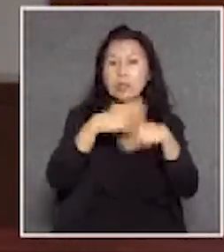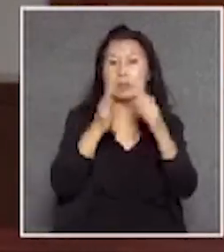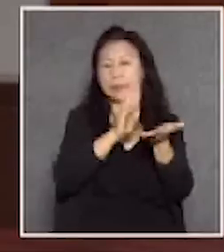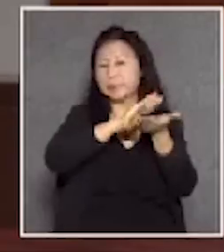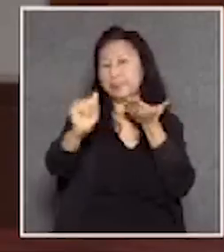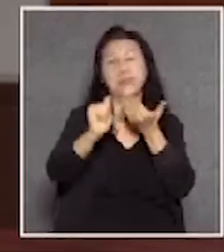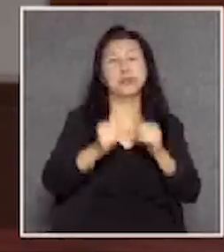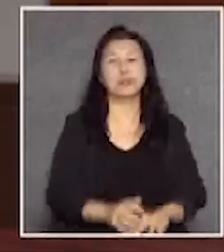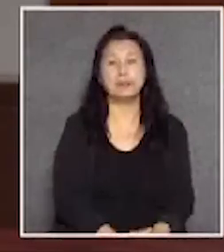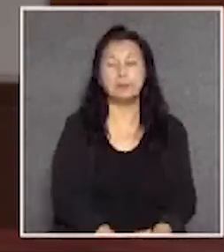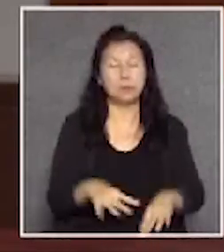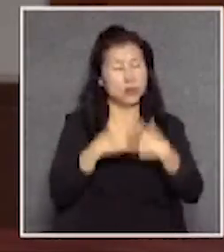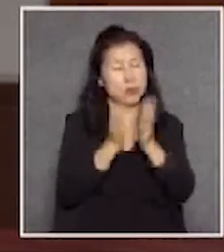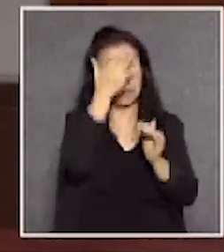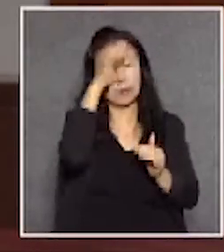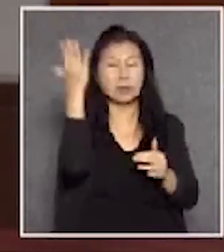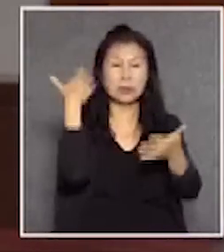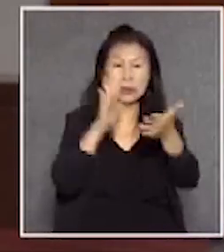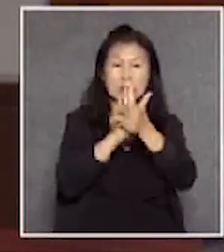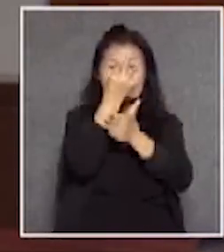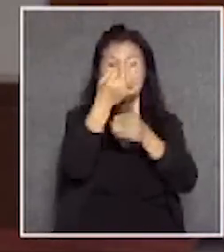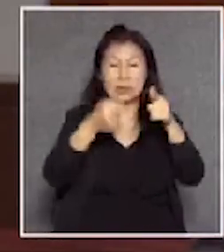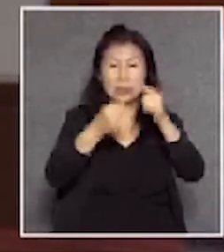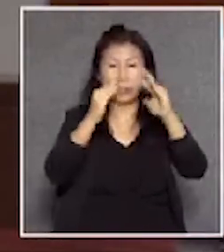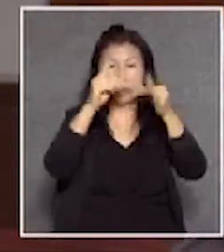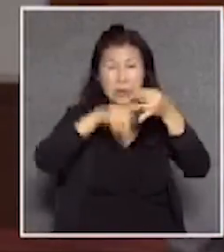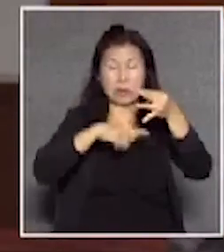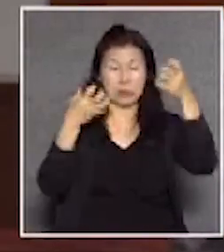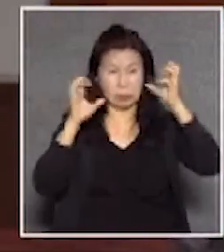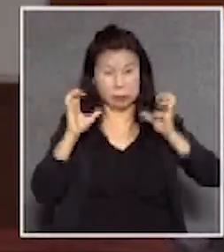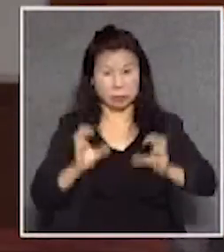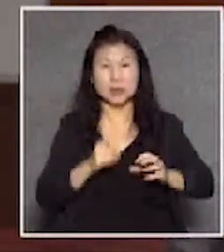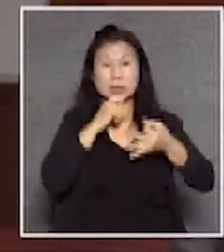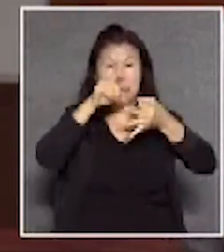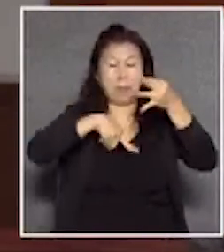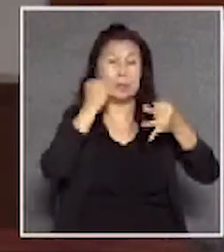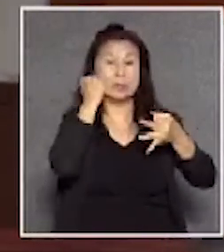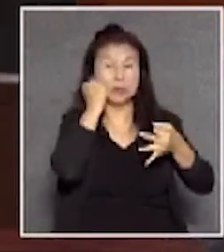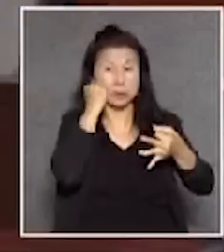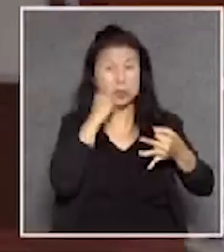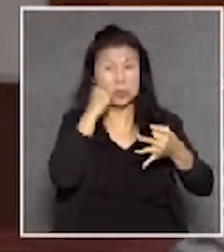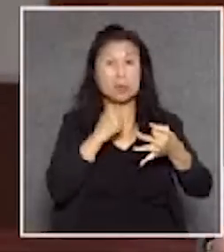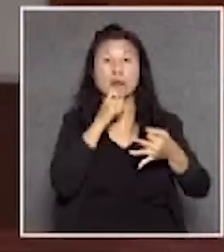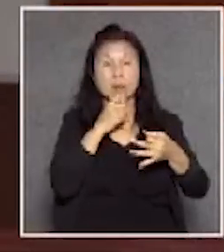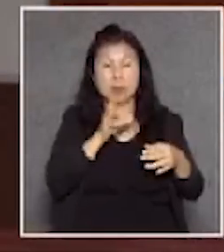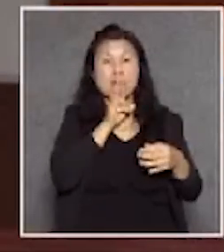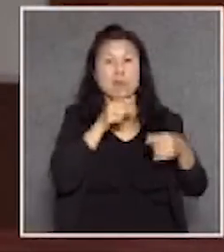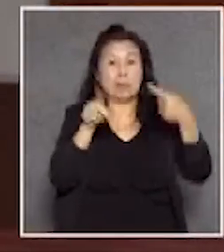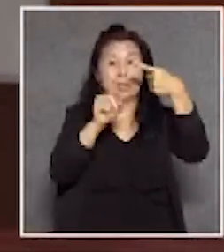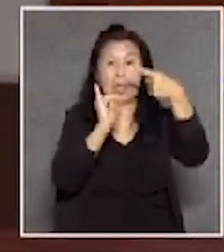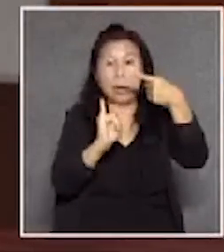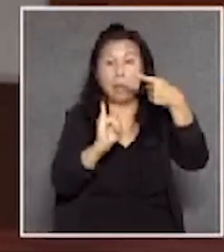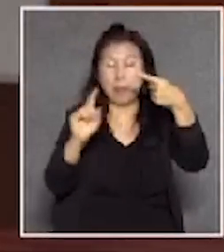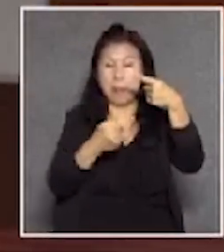顯。三年前上市公司的蒙古能源主席老年成秘密1600万港元購